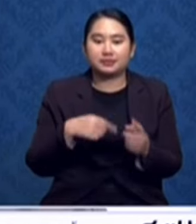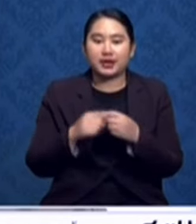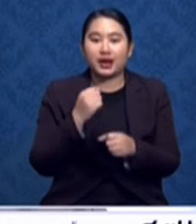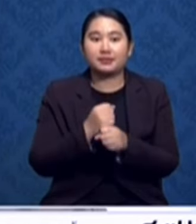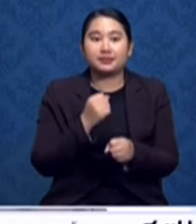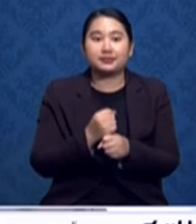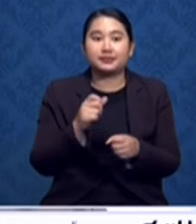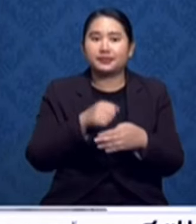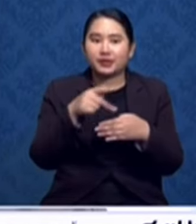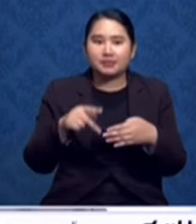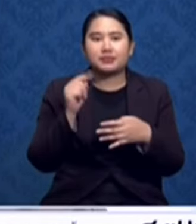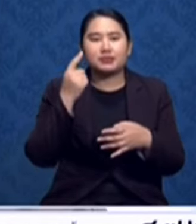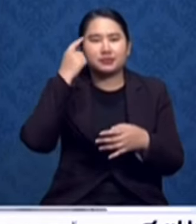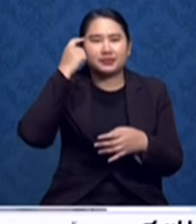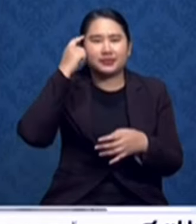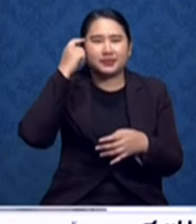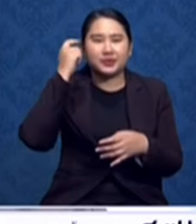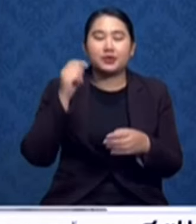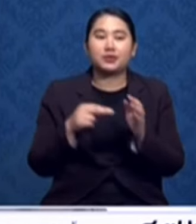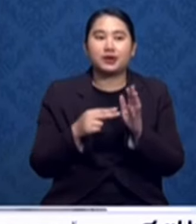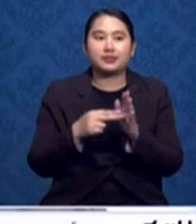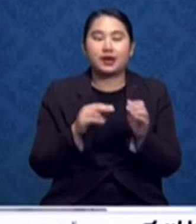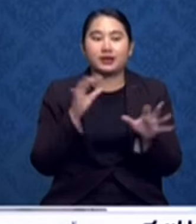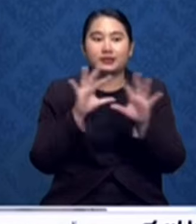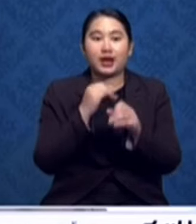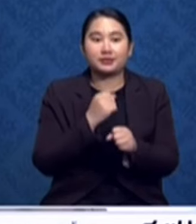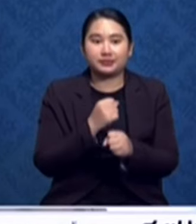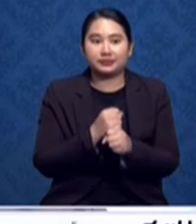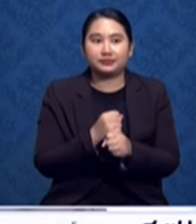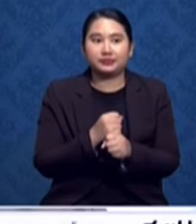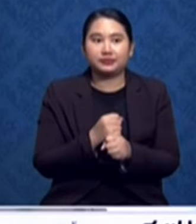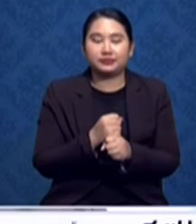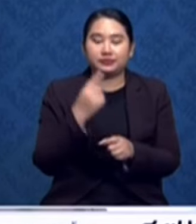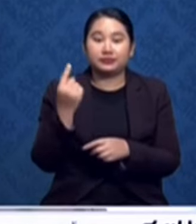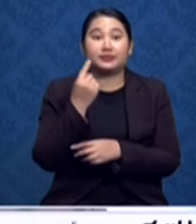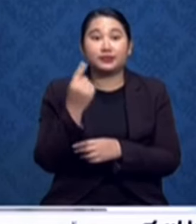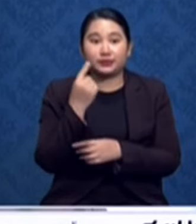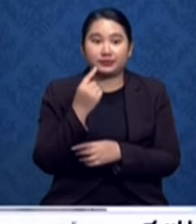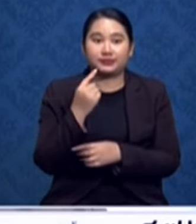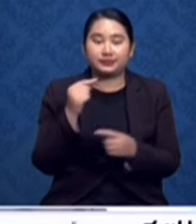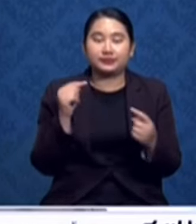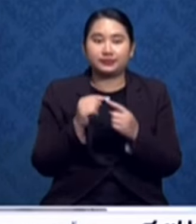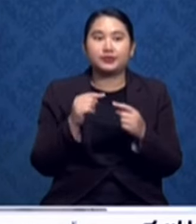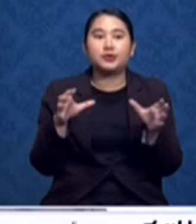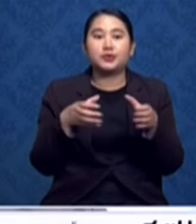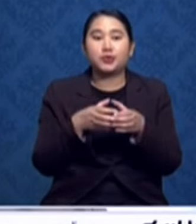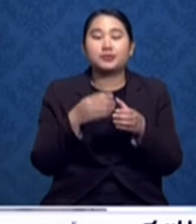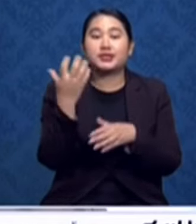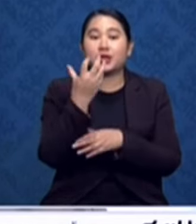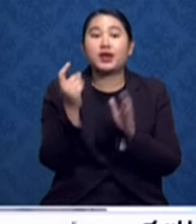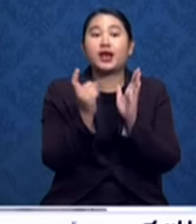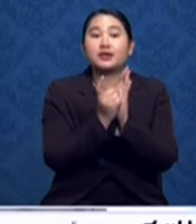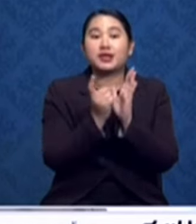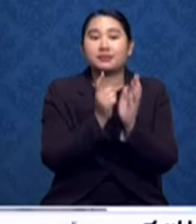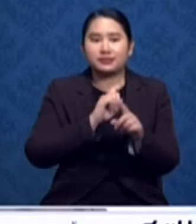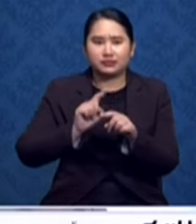างแพลตฟอร์มใหม่อะไรก็ไม่รู้ครับเพื่อเป็นช่องนี้เข้าใจว่าคล้ายๆ Travel Channel ที่แบบอยู่ในเคเบิลทีวีต่างๆซึ่งผมเห็นว่